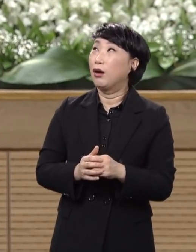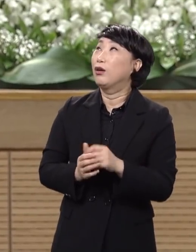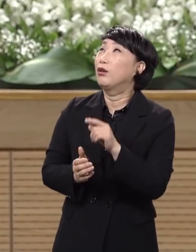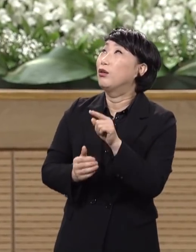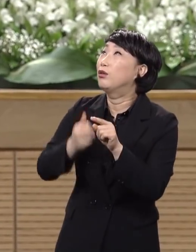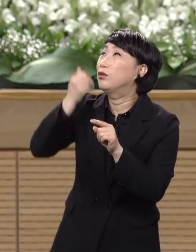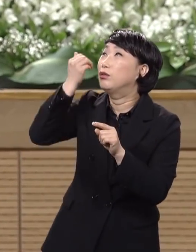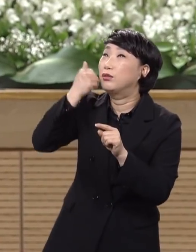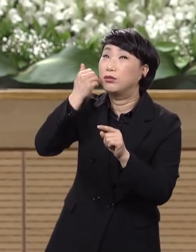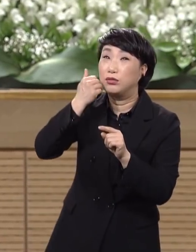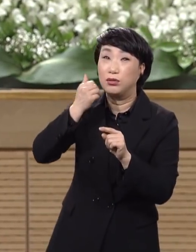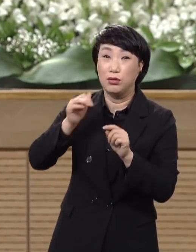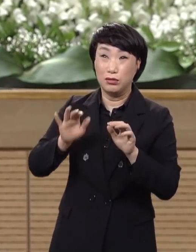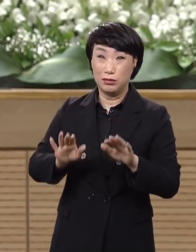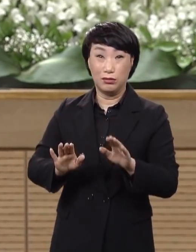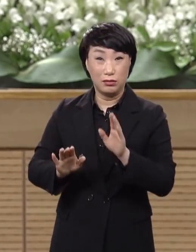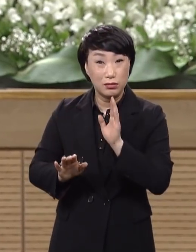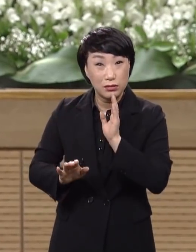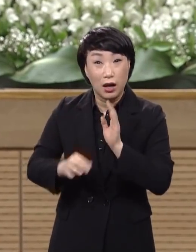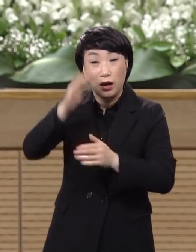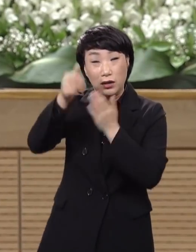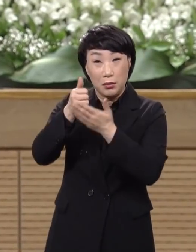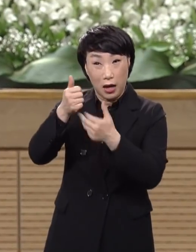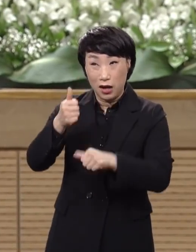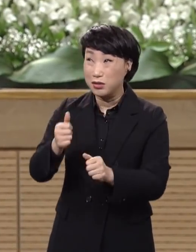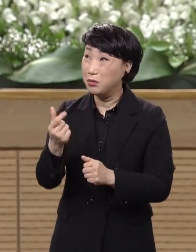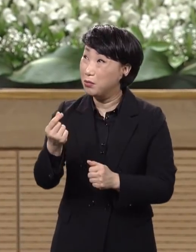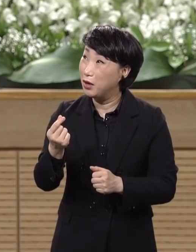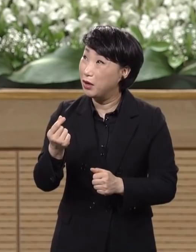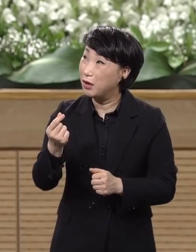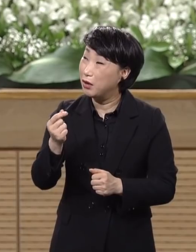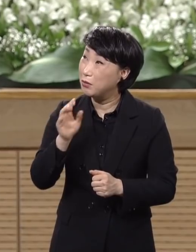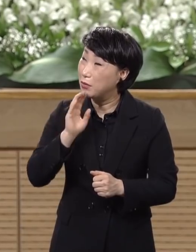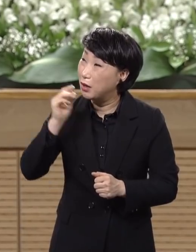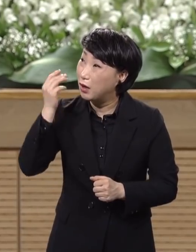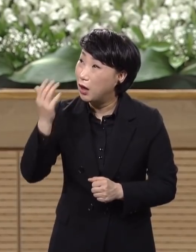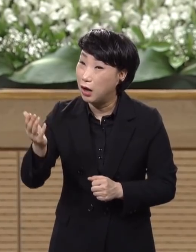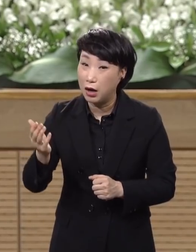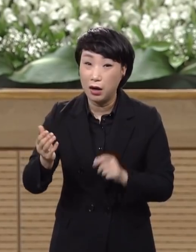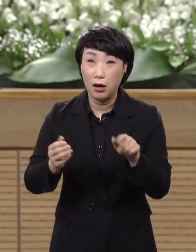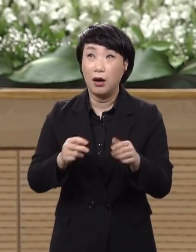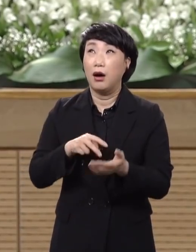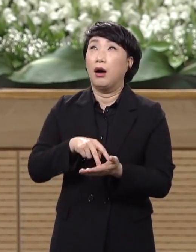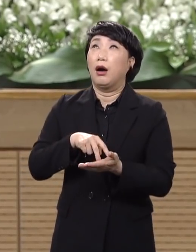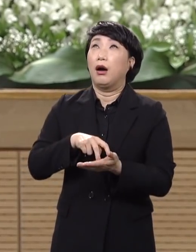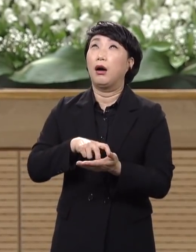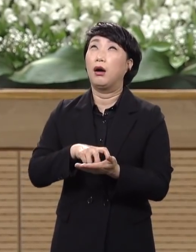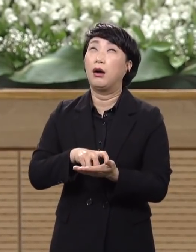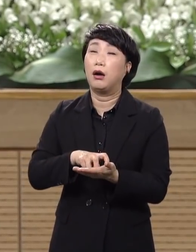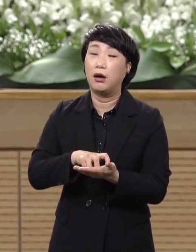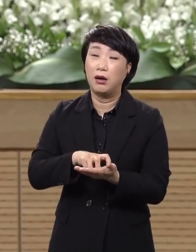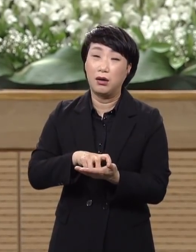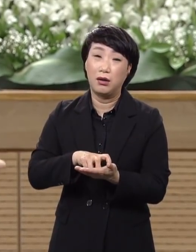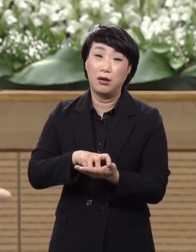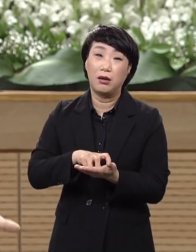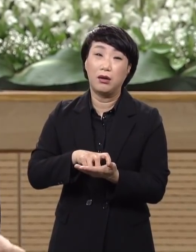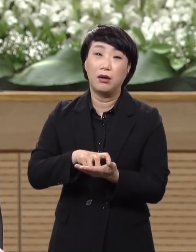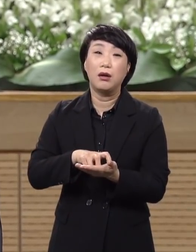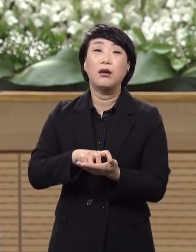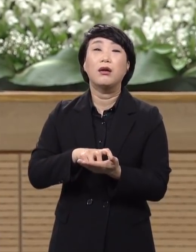당신이 정말 하나님의 아들 맞습니까? 거기서 무릎을 팍